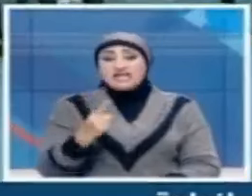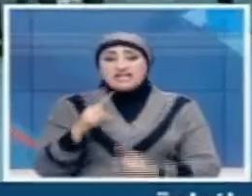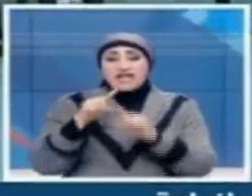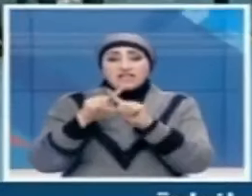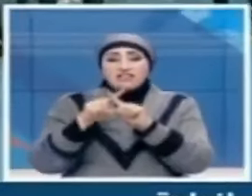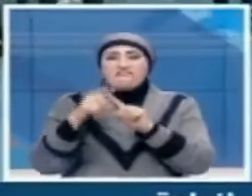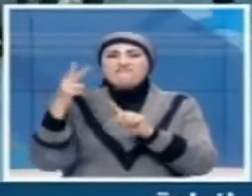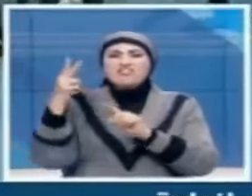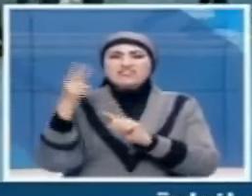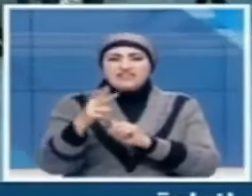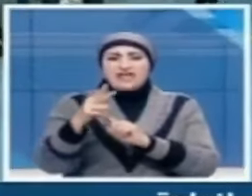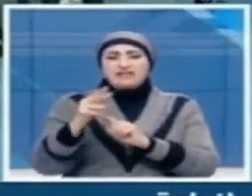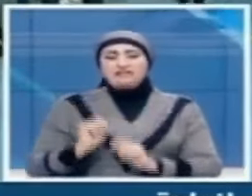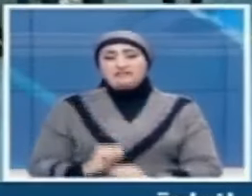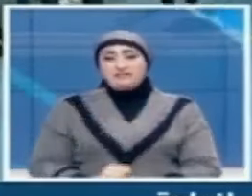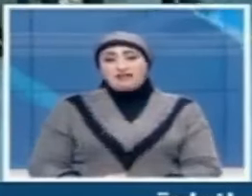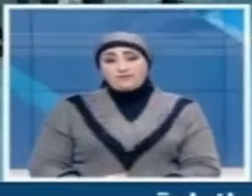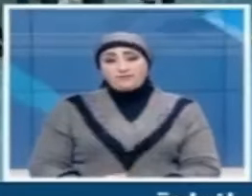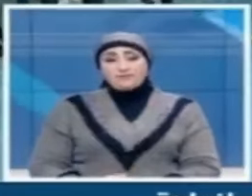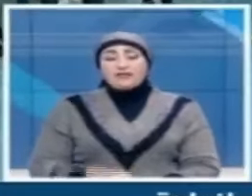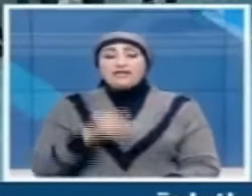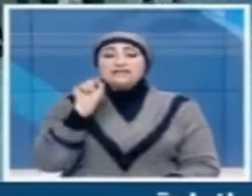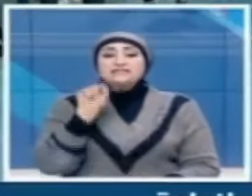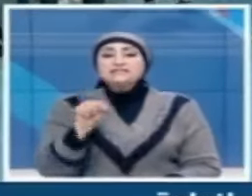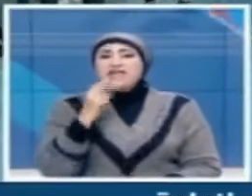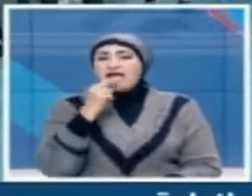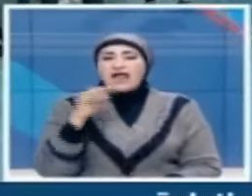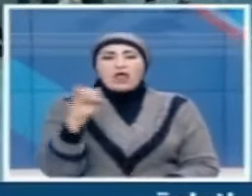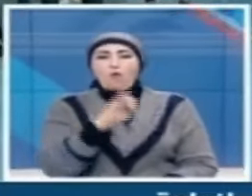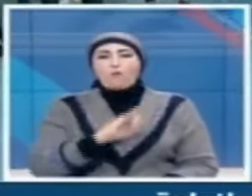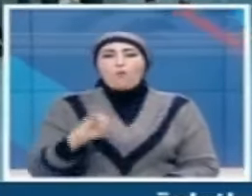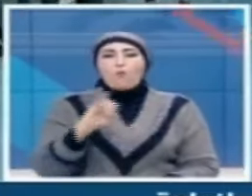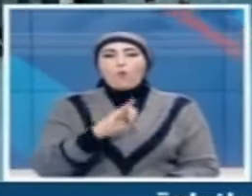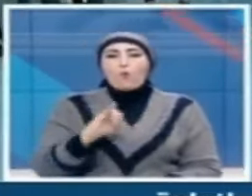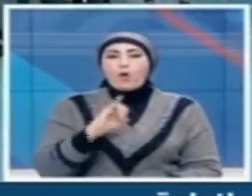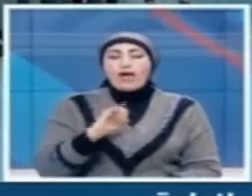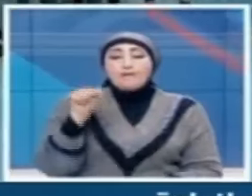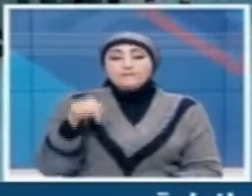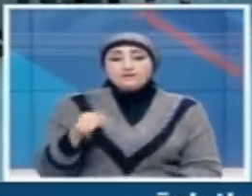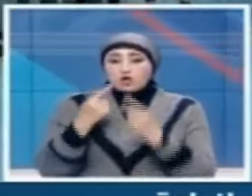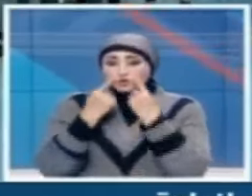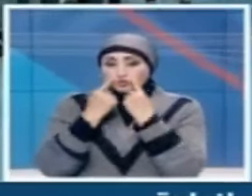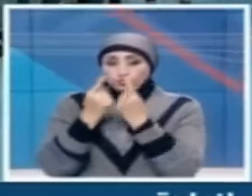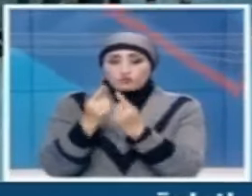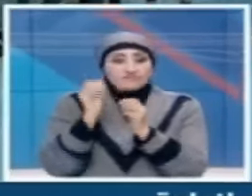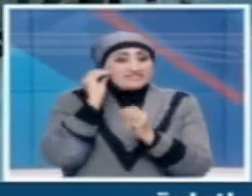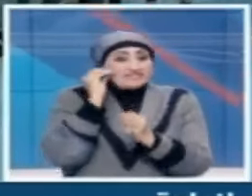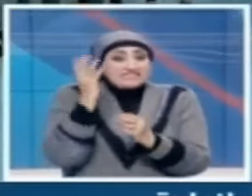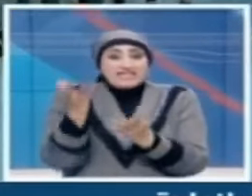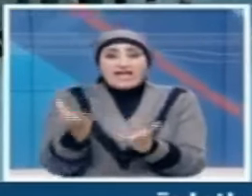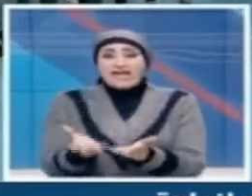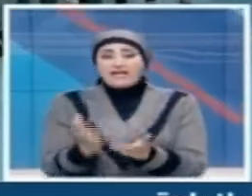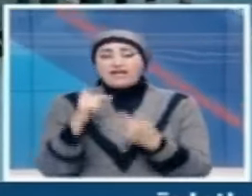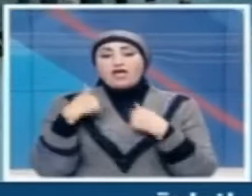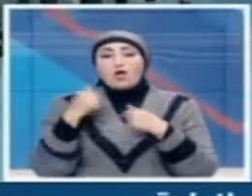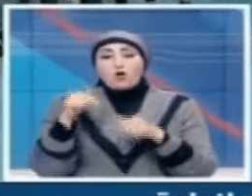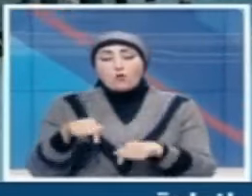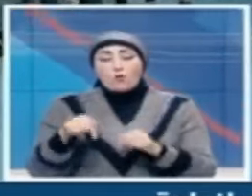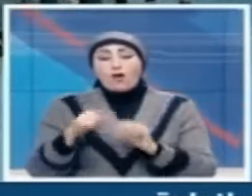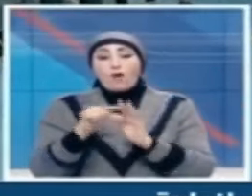المية. فهو ده النقطة الجوهرية في اللي احنا شفناه النهاردة، ازاي من خلال هذا الموضوع